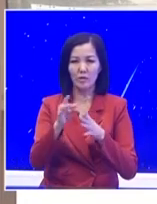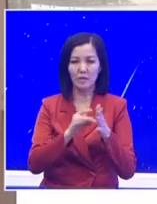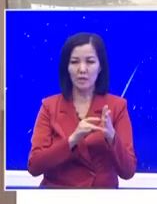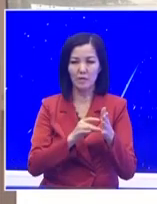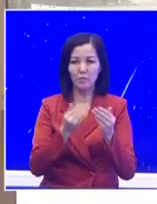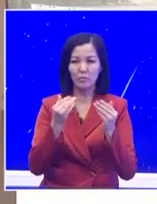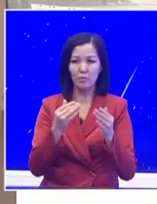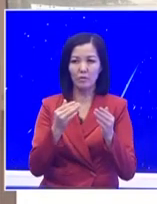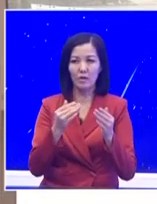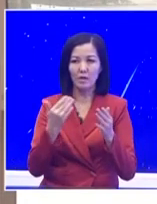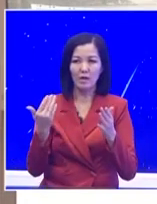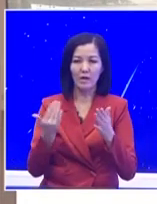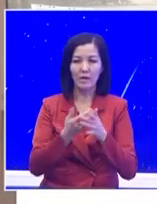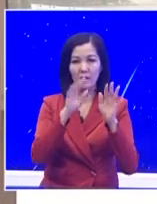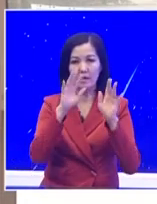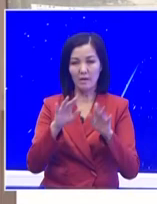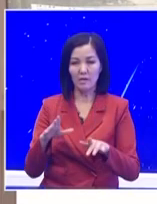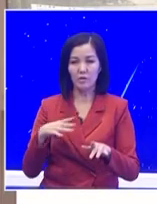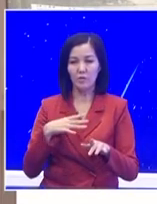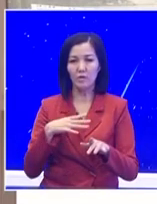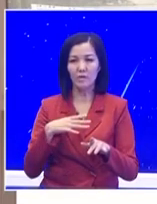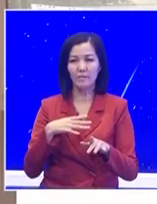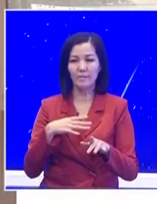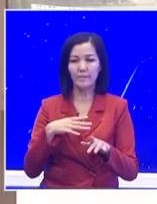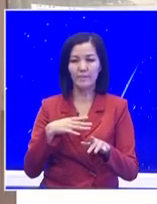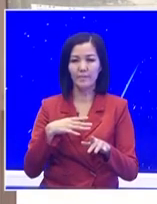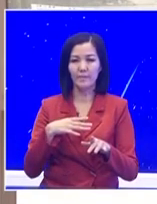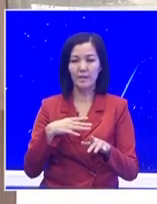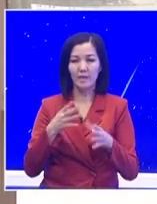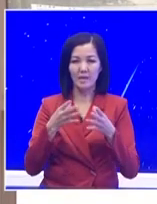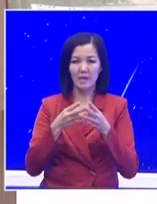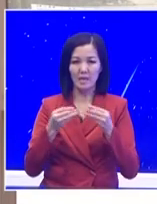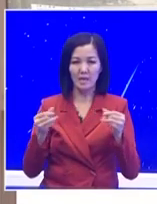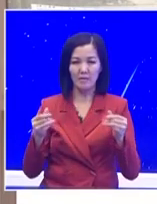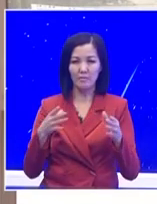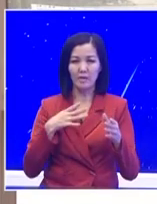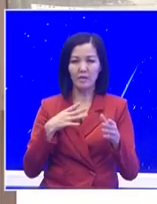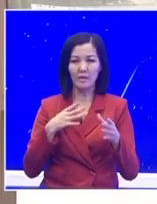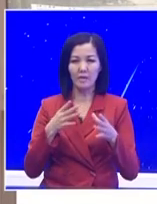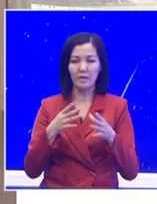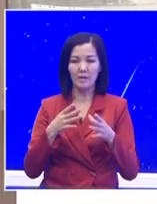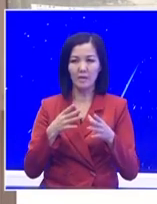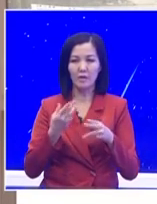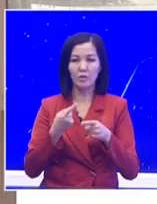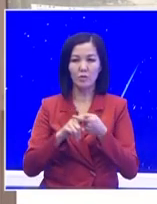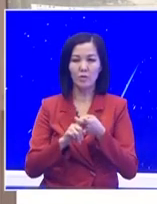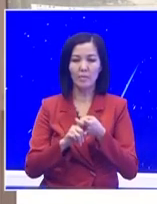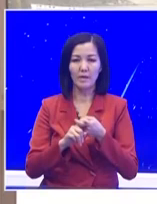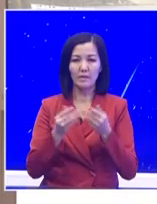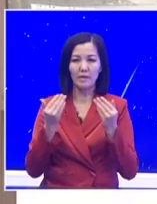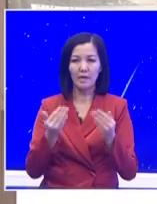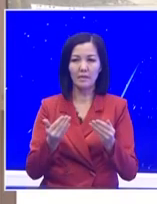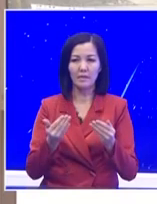Бүгін аяғасына тағы да қар жауып отыр. Енді қар еріп отыр. Соған байланысты